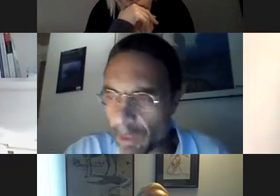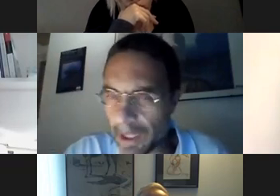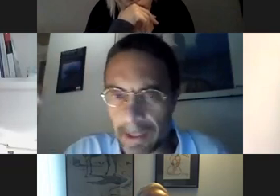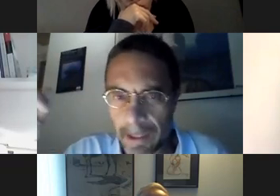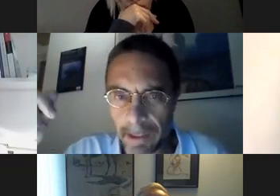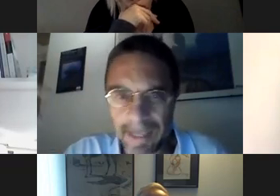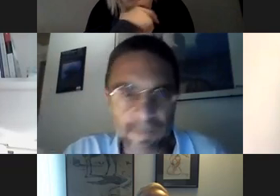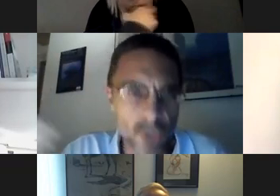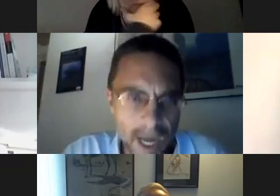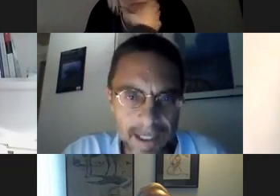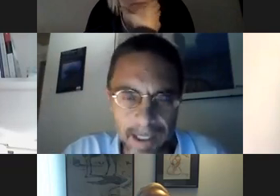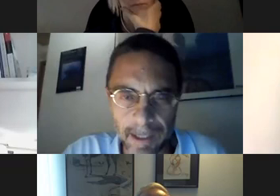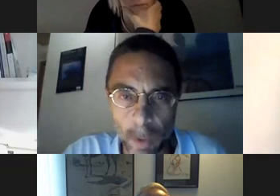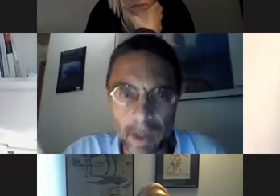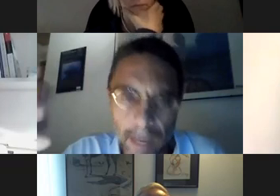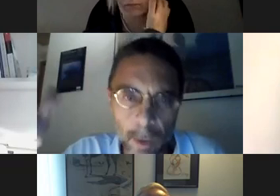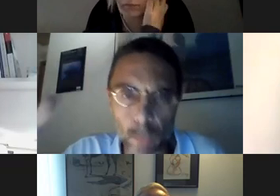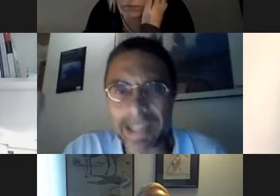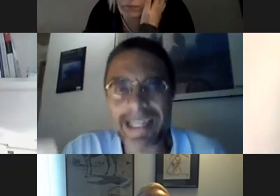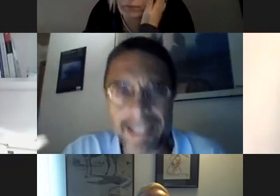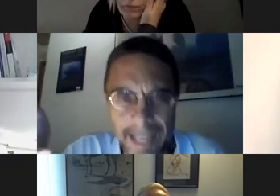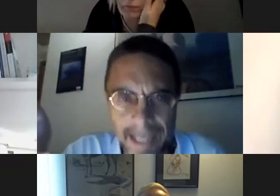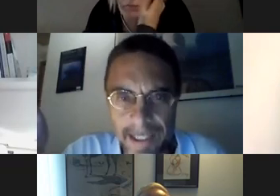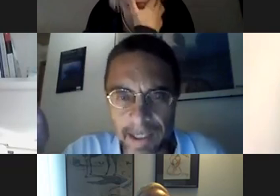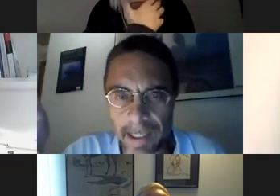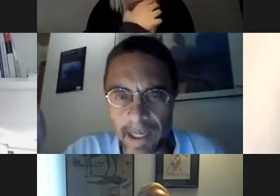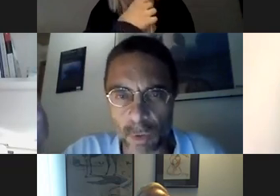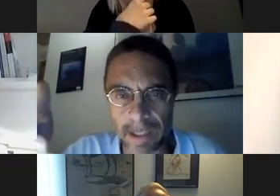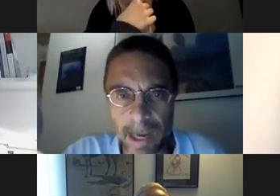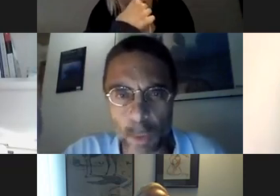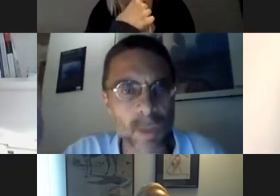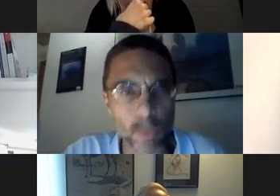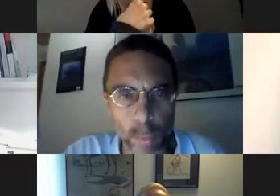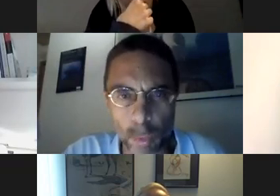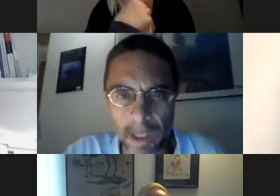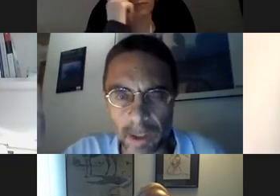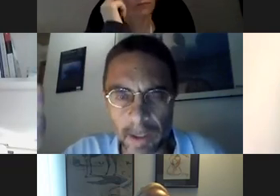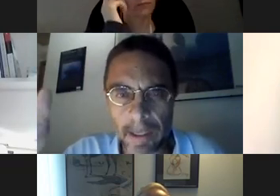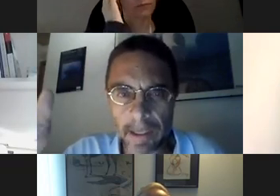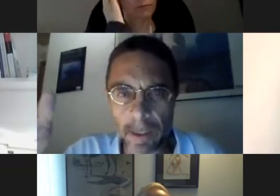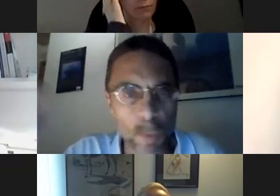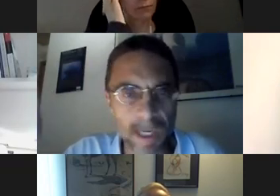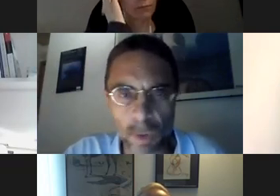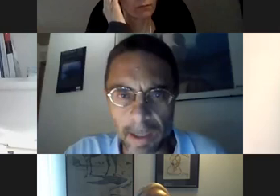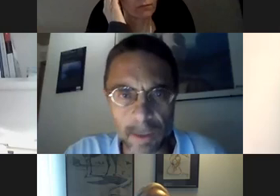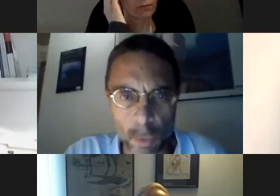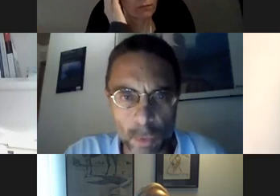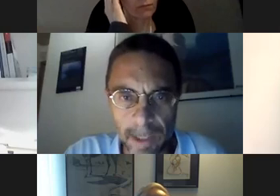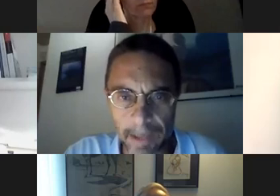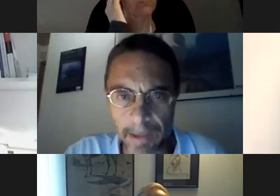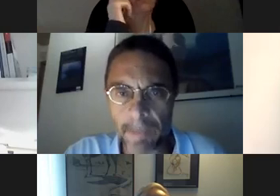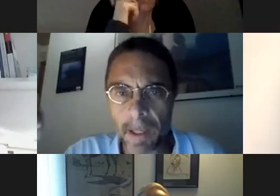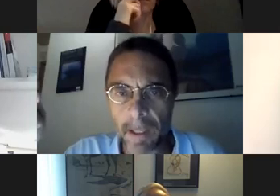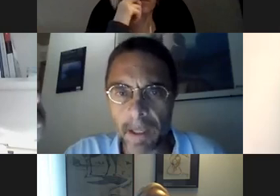anche ad una inefficienza o meglio ad una inesistenza nel caso italiano di una struttura di comunicazione del rischio